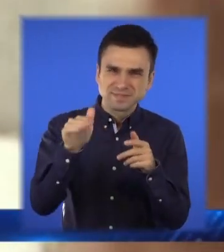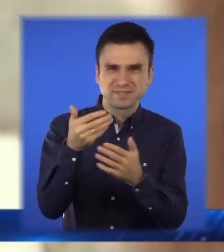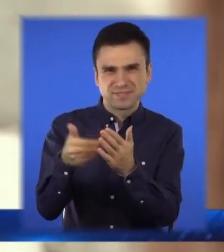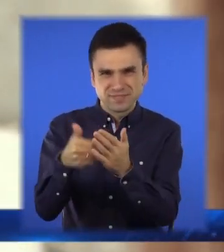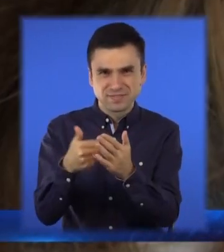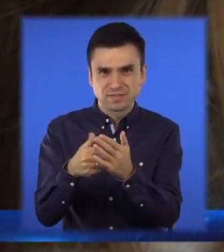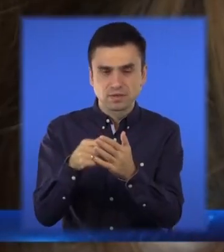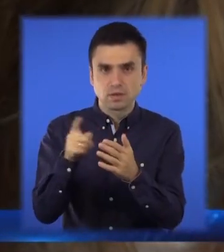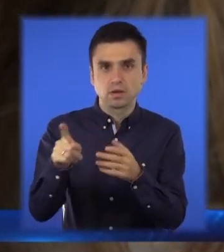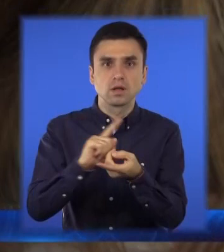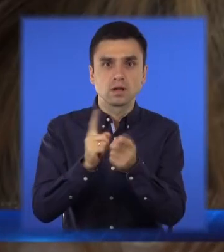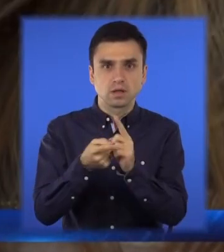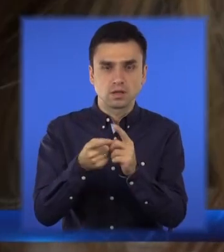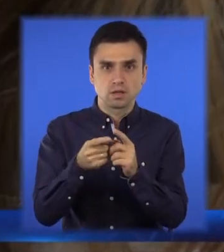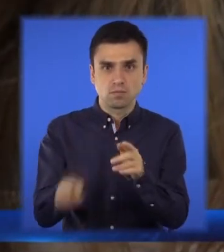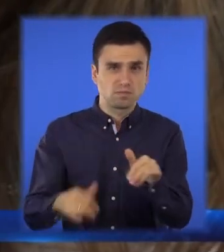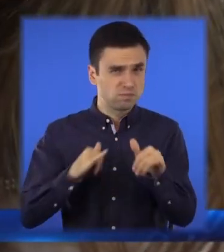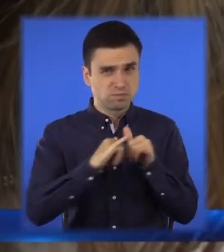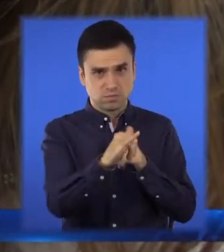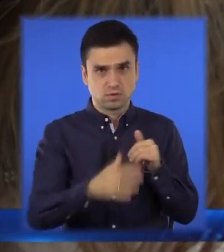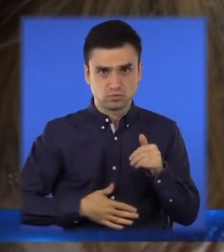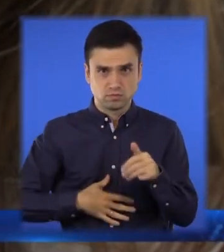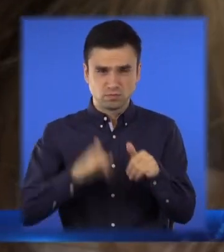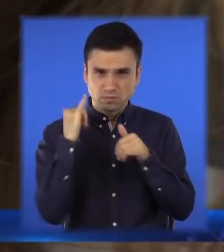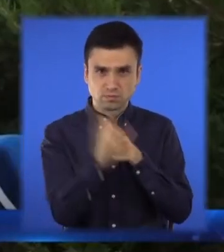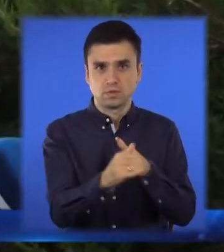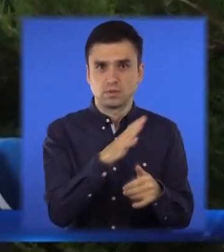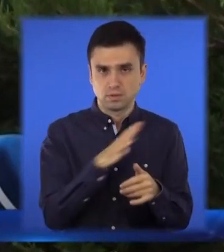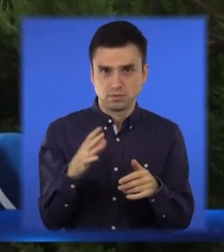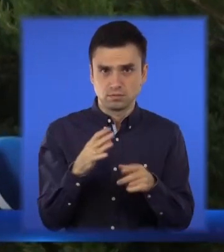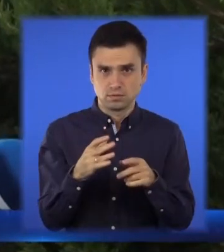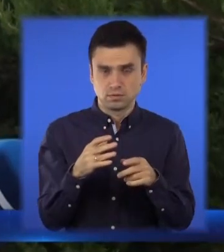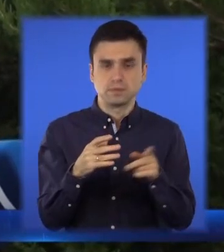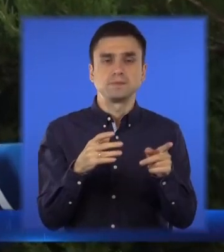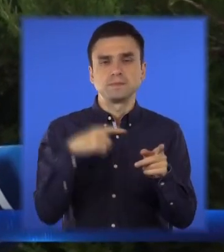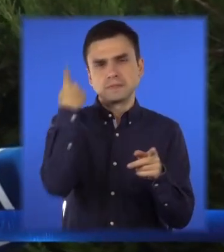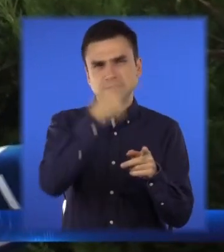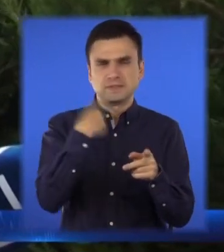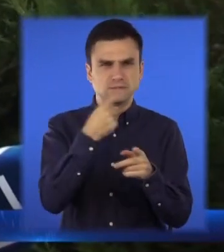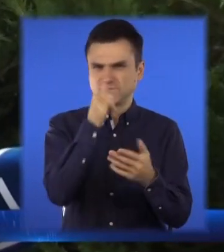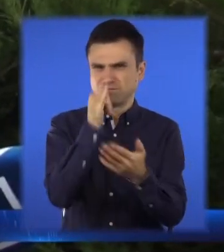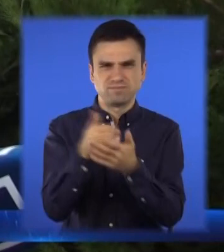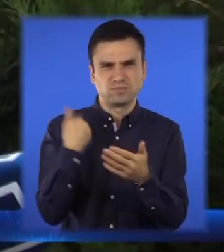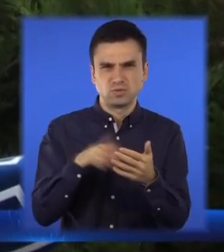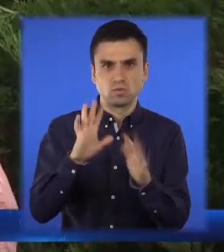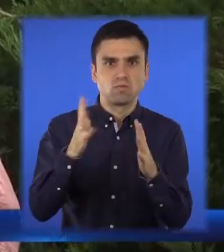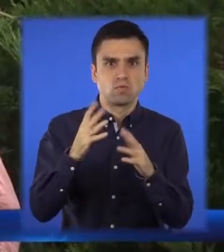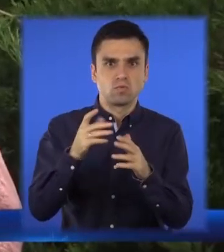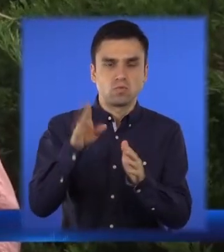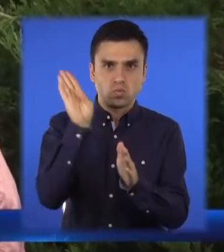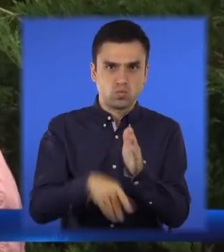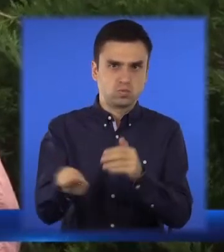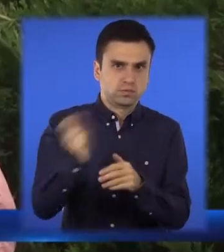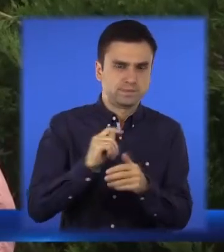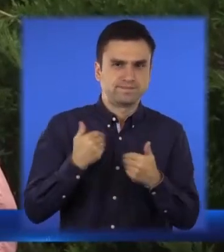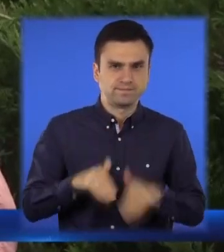невихованого керівника. Як результат, отримала удар в живіт ногою. Обличчя жінка приховує, бо боїться помсти. Один